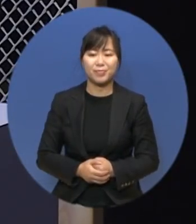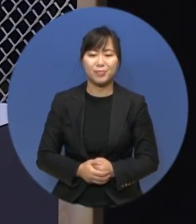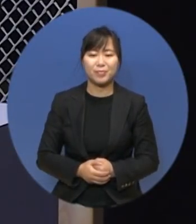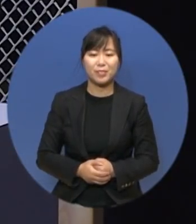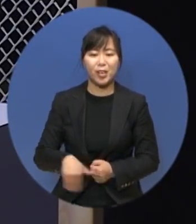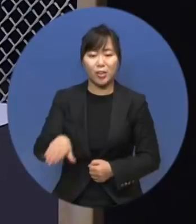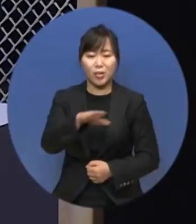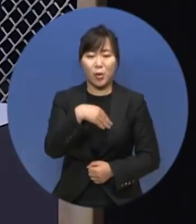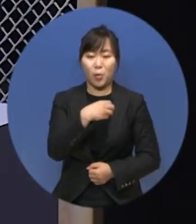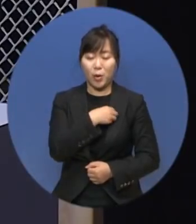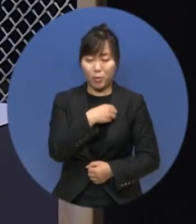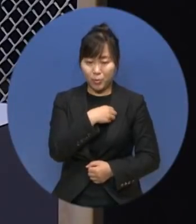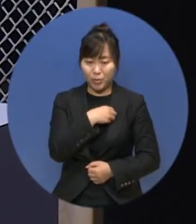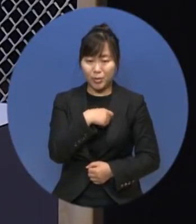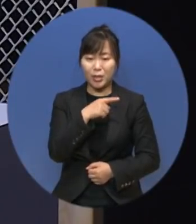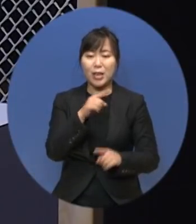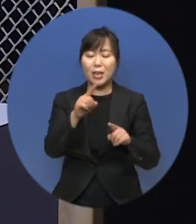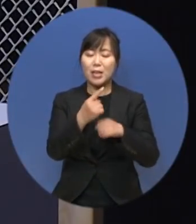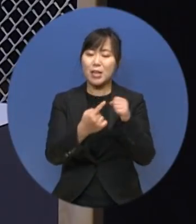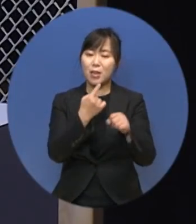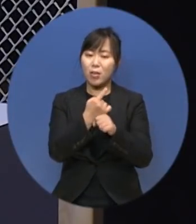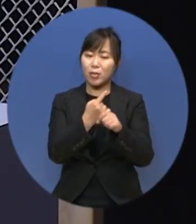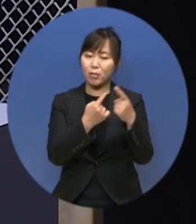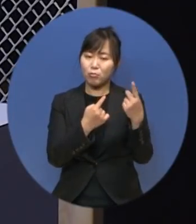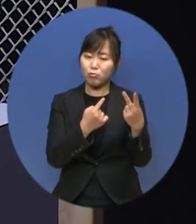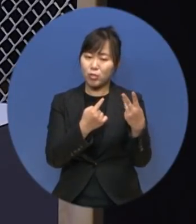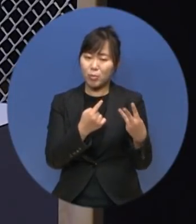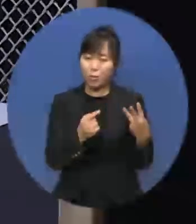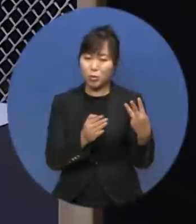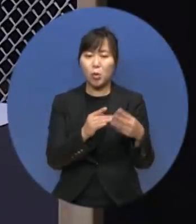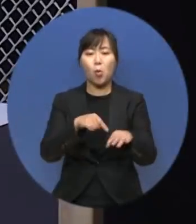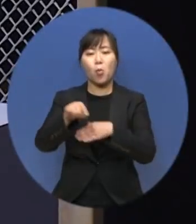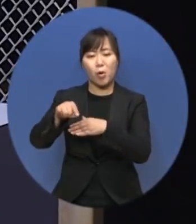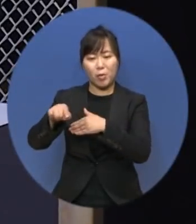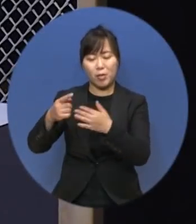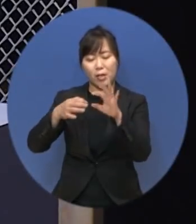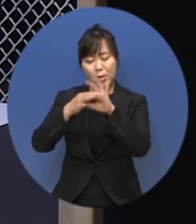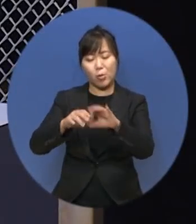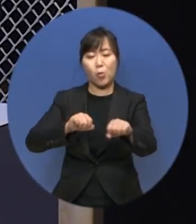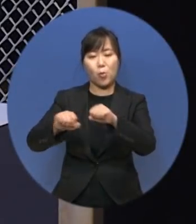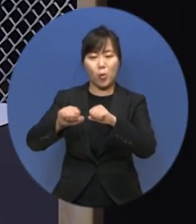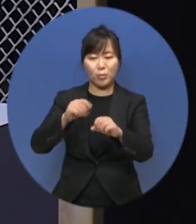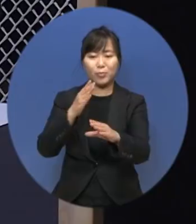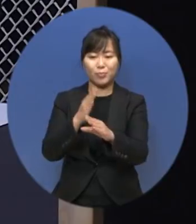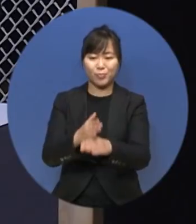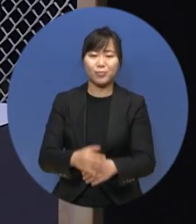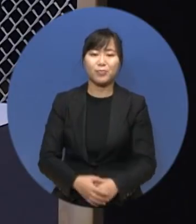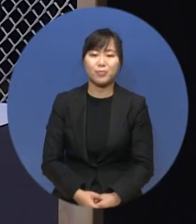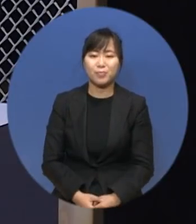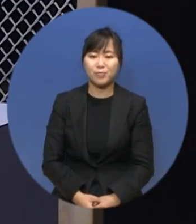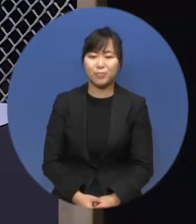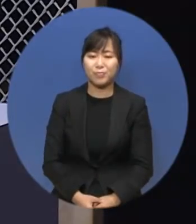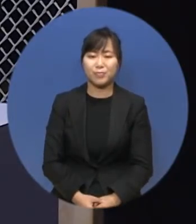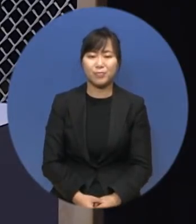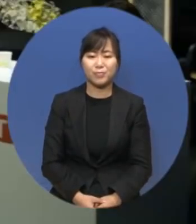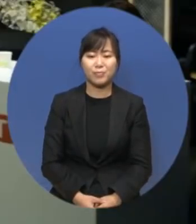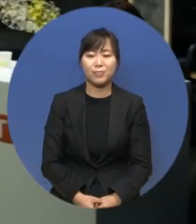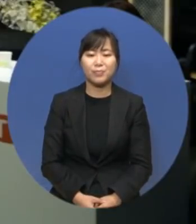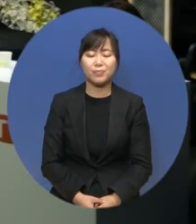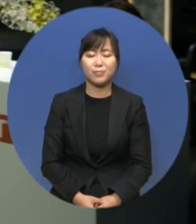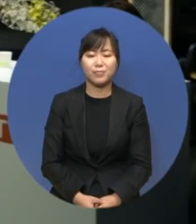저희 단원분들도 1년에 한 2-3번 정도는 외부에서 계속 작품 활동을 하고 계세요.